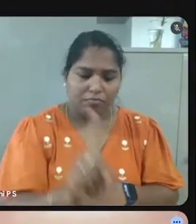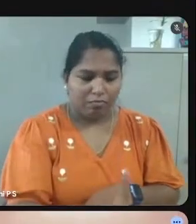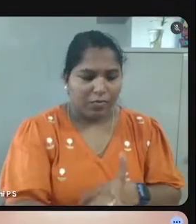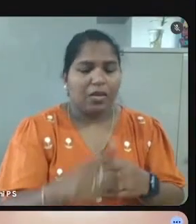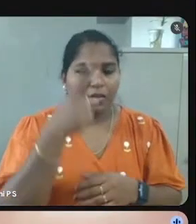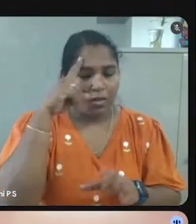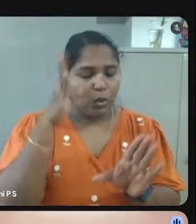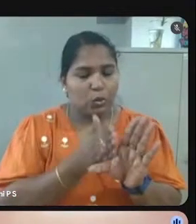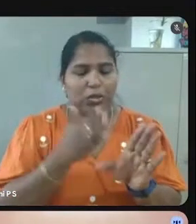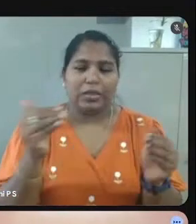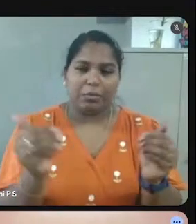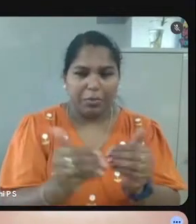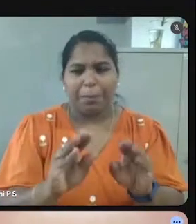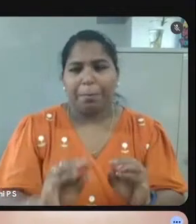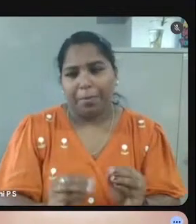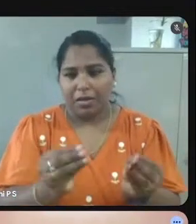ഉണ്ട്. മനസ്സിലായില്ലേ?